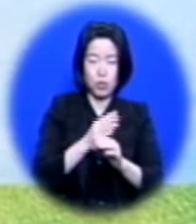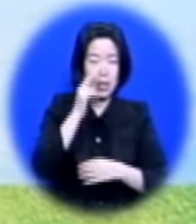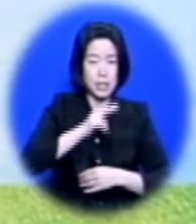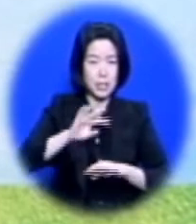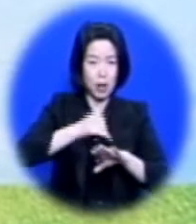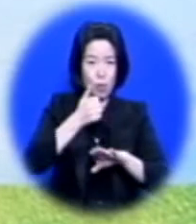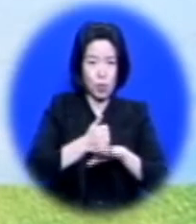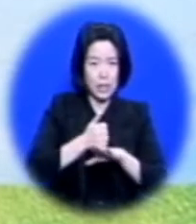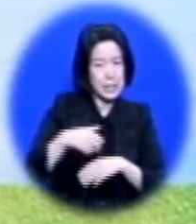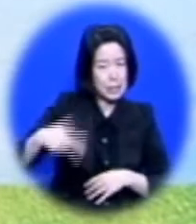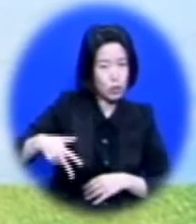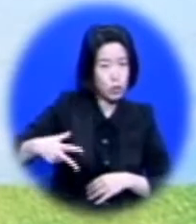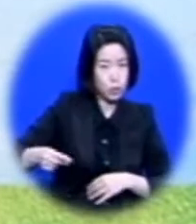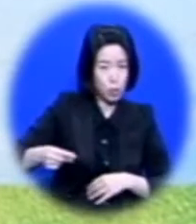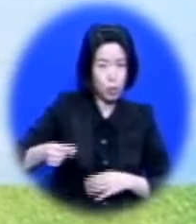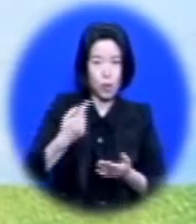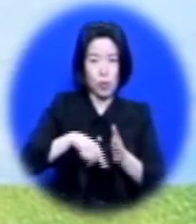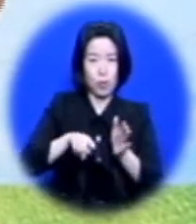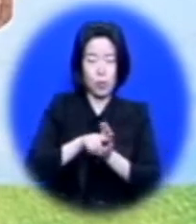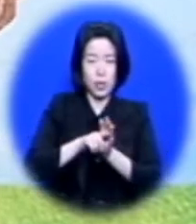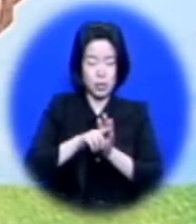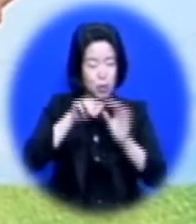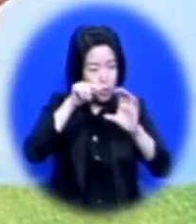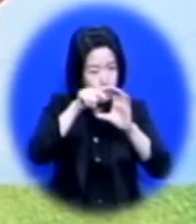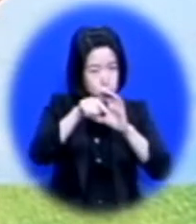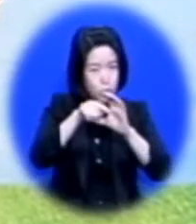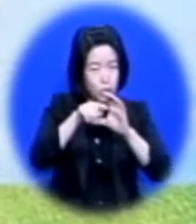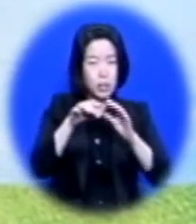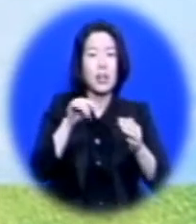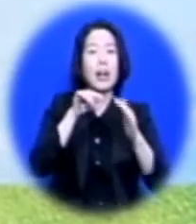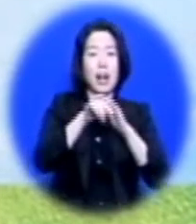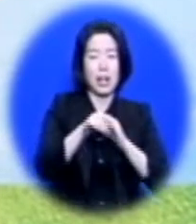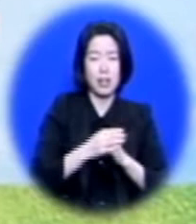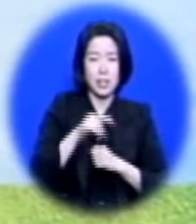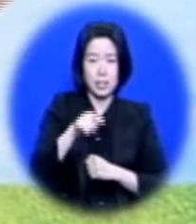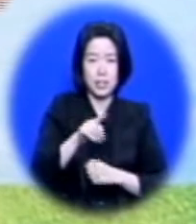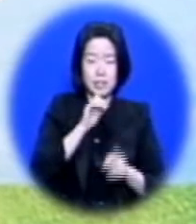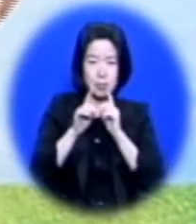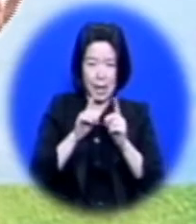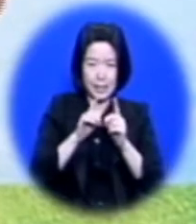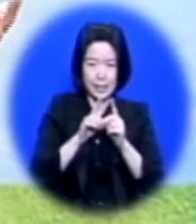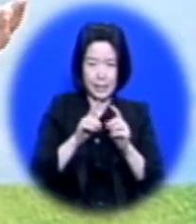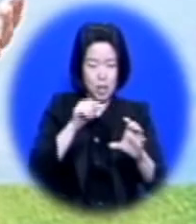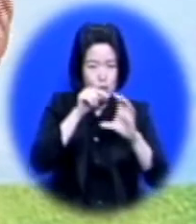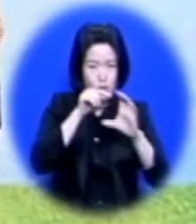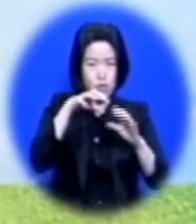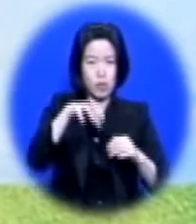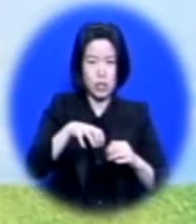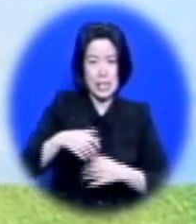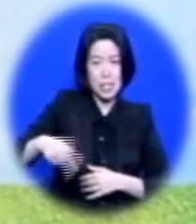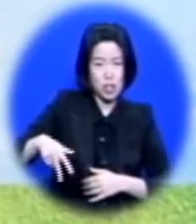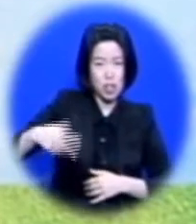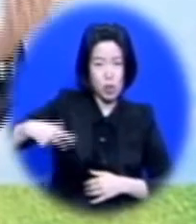용변을 보려고 굴속에 들어갑니다 그 말은 굴은 용변 보는 곳이 란 뜻이죠